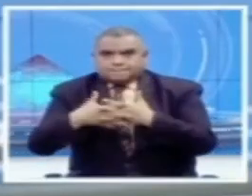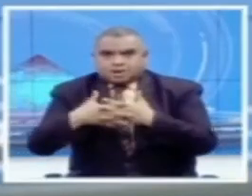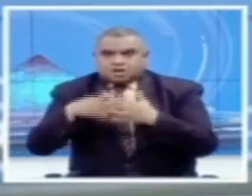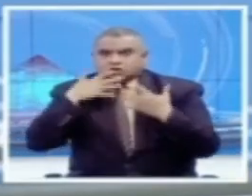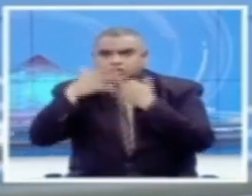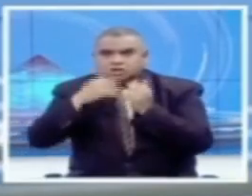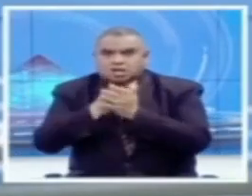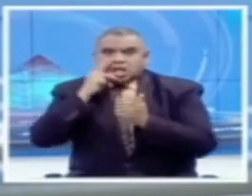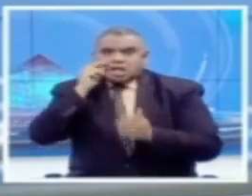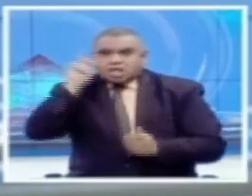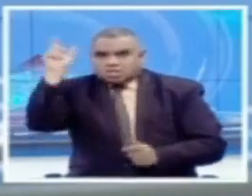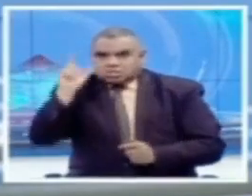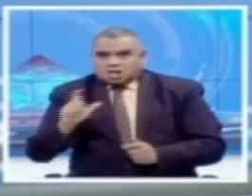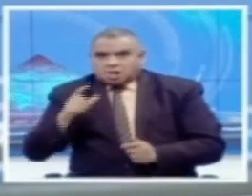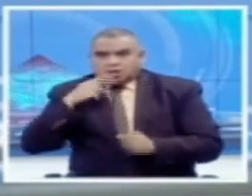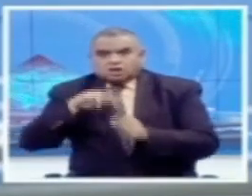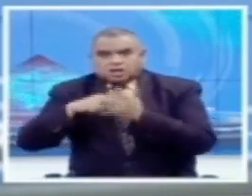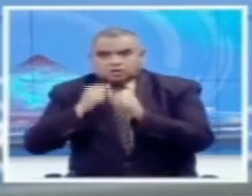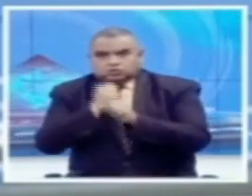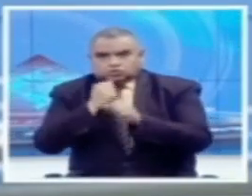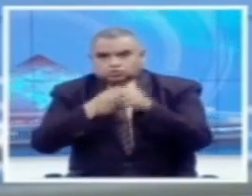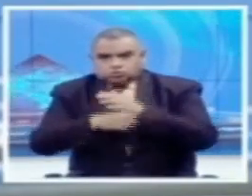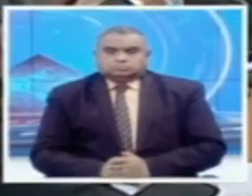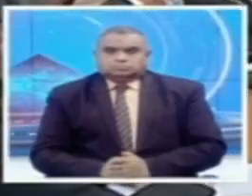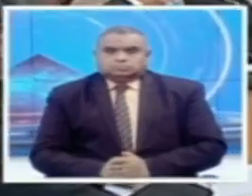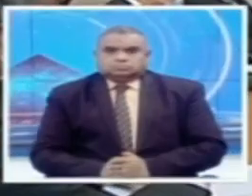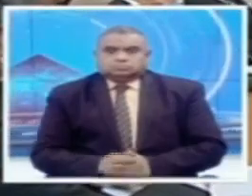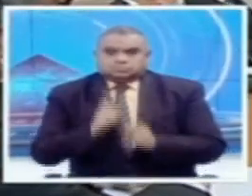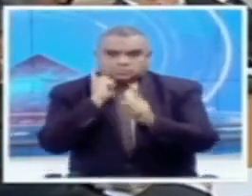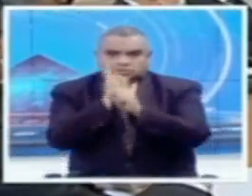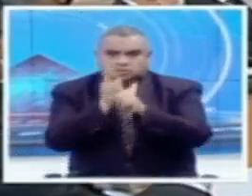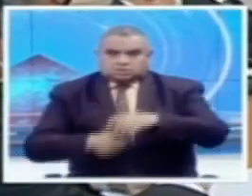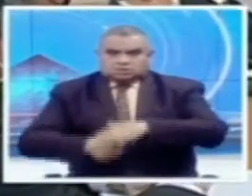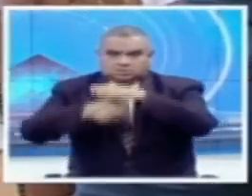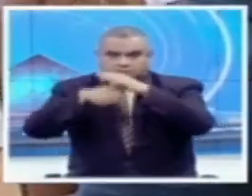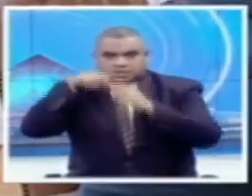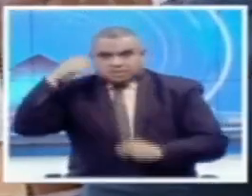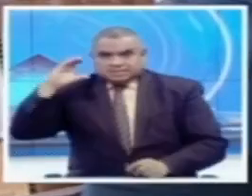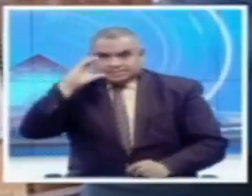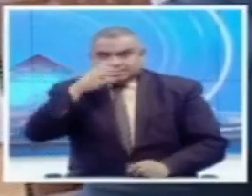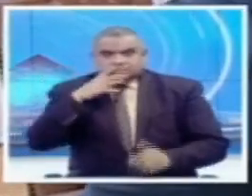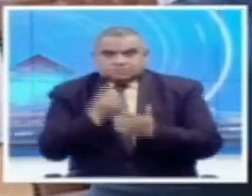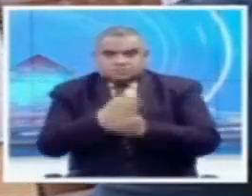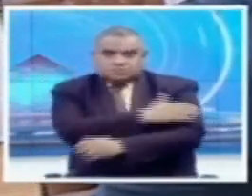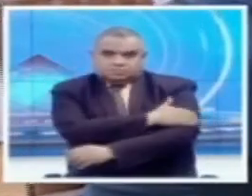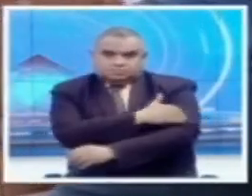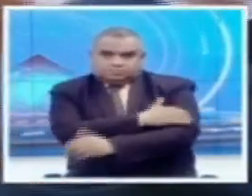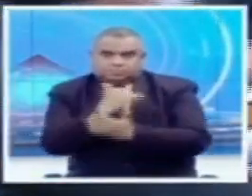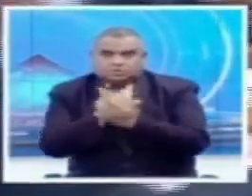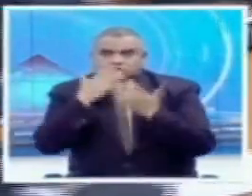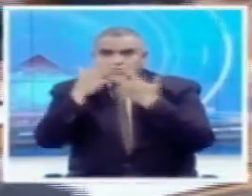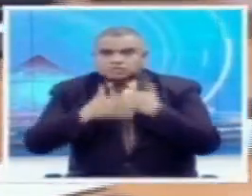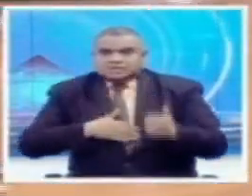الشركة الإيطالية وأنشطتها المتعددة. استقبل السيد الرئيس عبد الفتاح السيسي وفدا من شركة